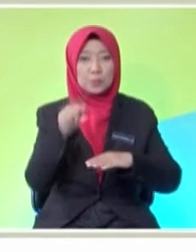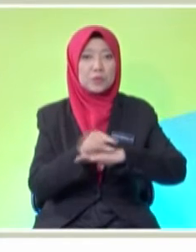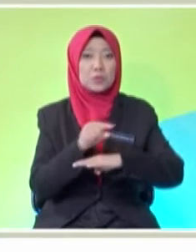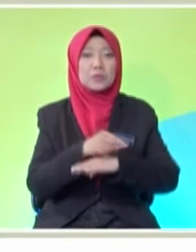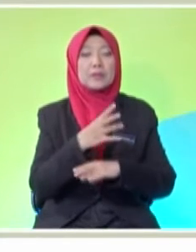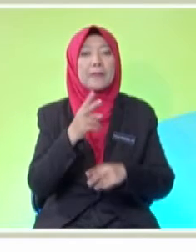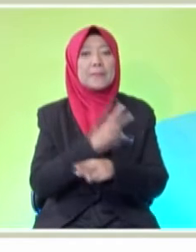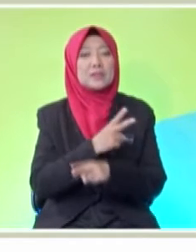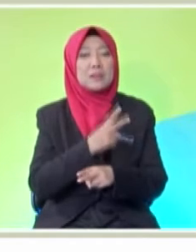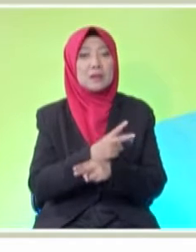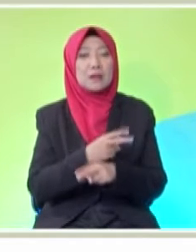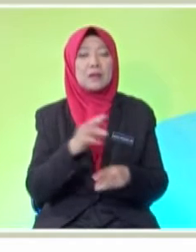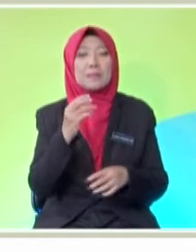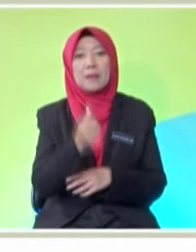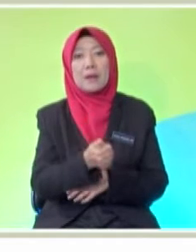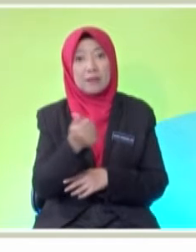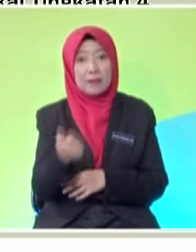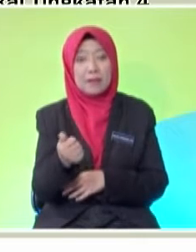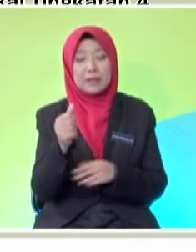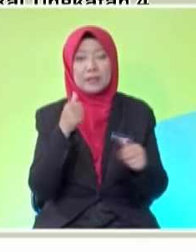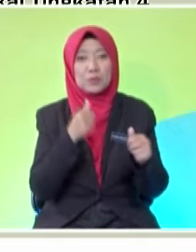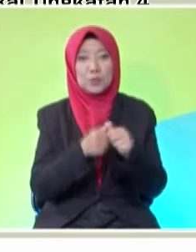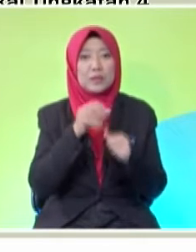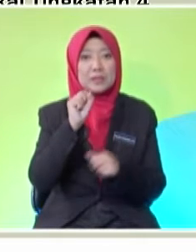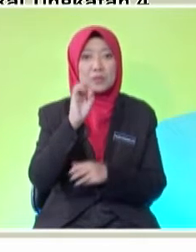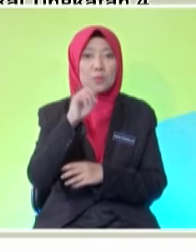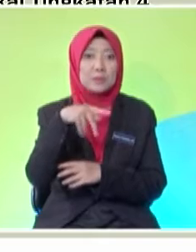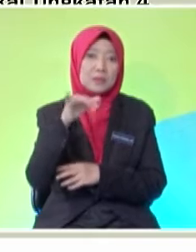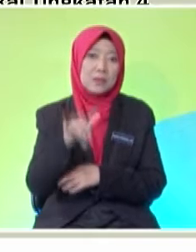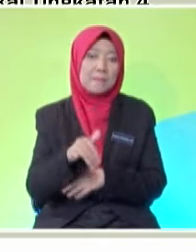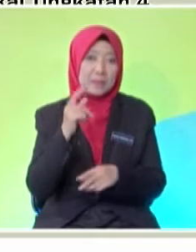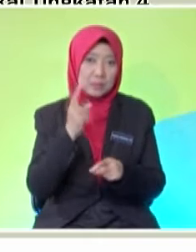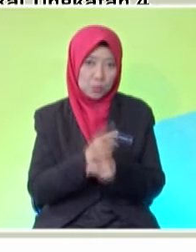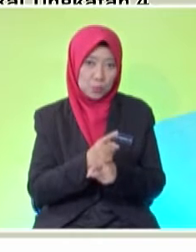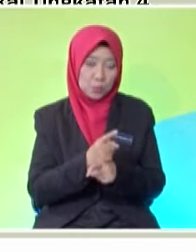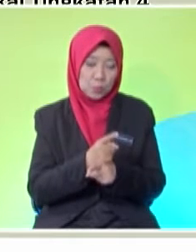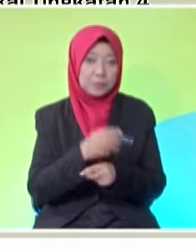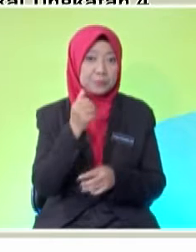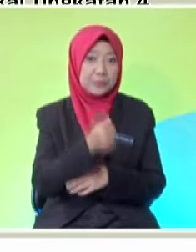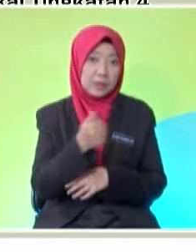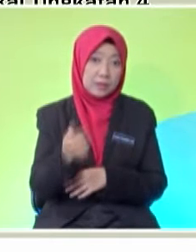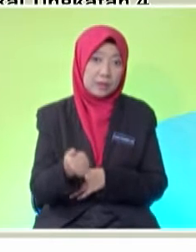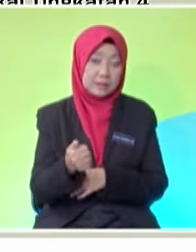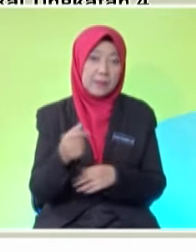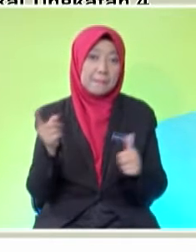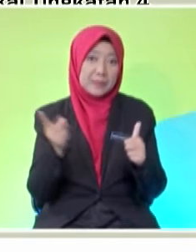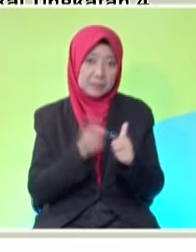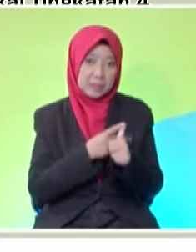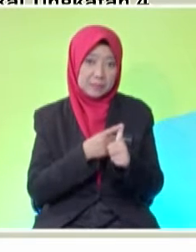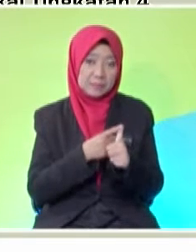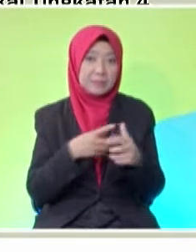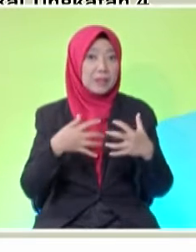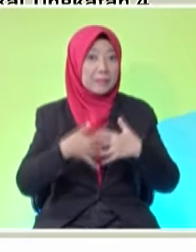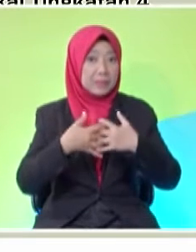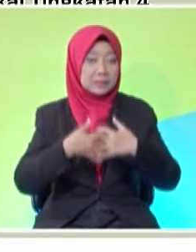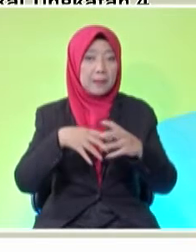mesin berdasarkan SOP yang betul. Okey, jadi alat ataupun mesin yang pertama ini iaitu mesin